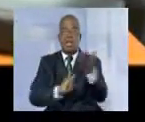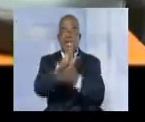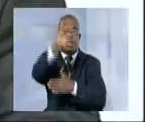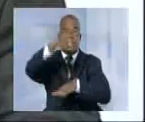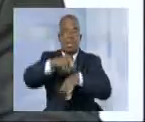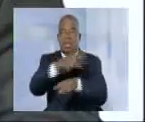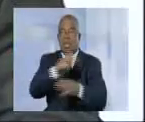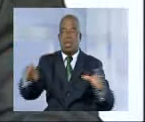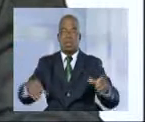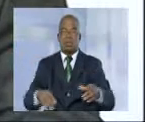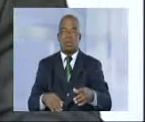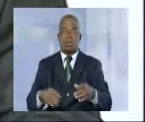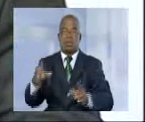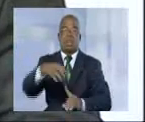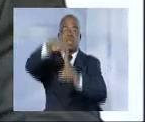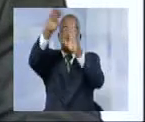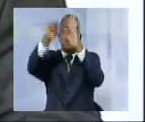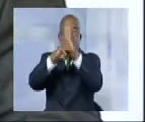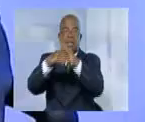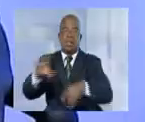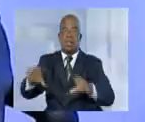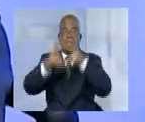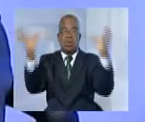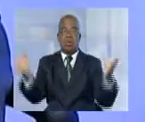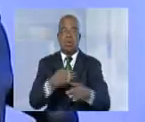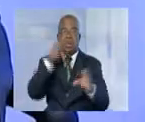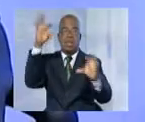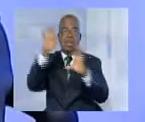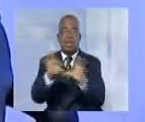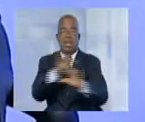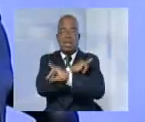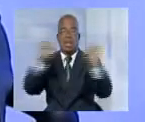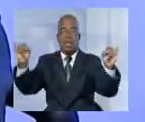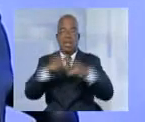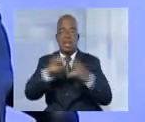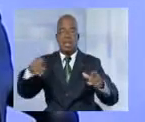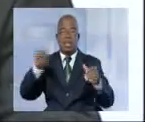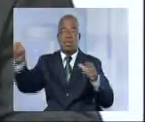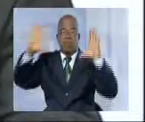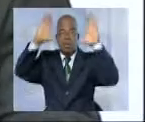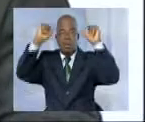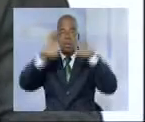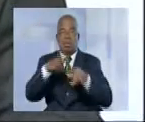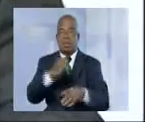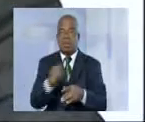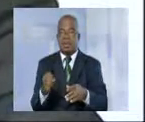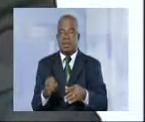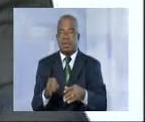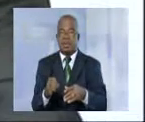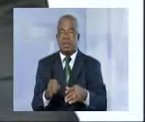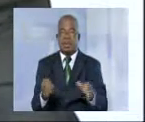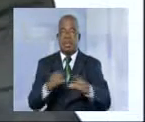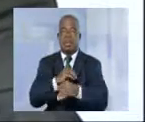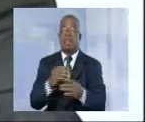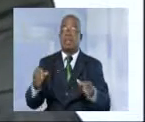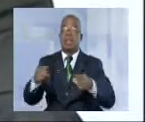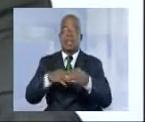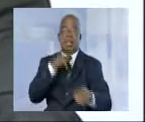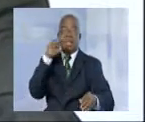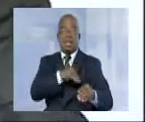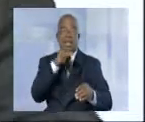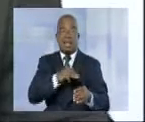et son président, M. Youssouf Bakayoko. Par toutes ces fins, la mission